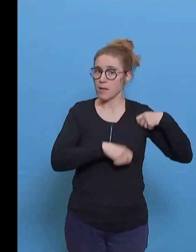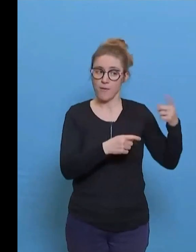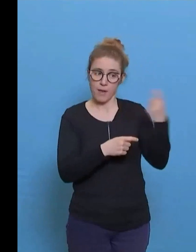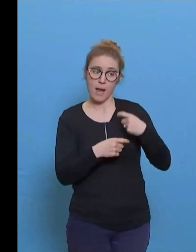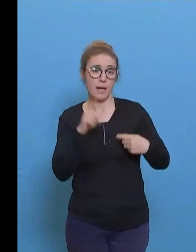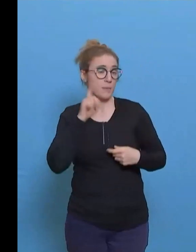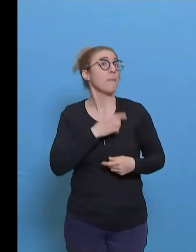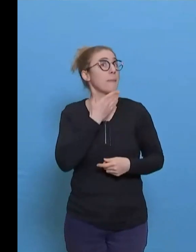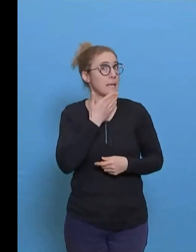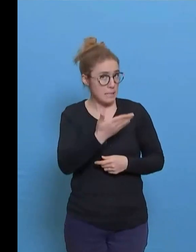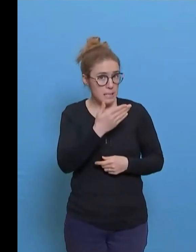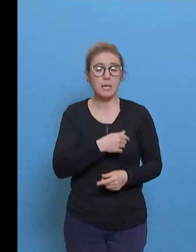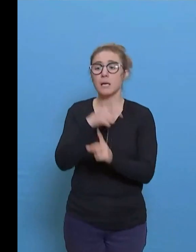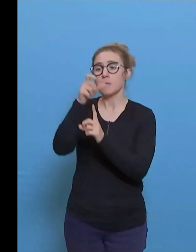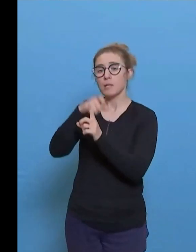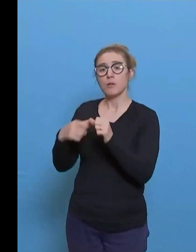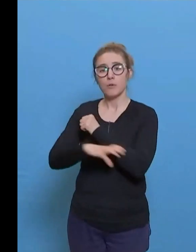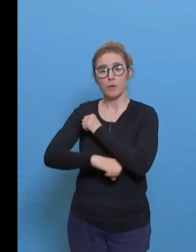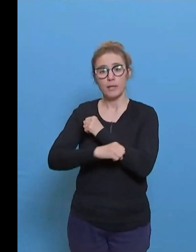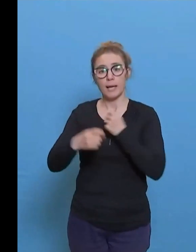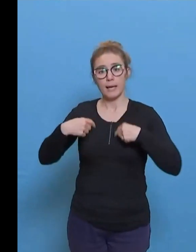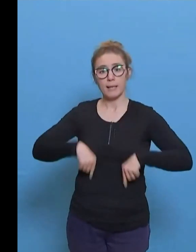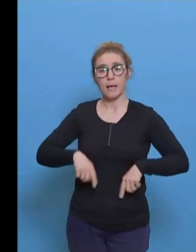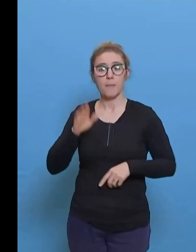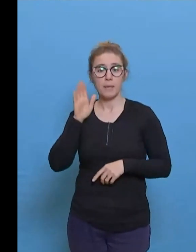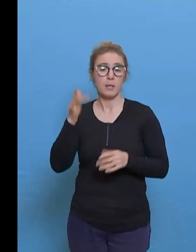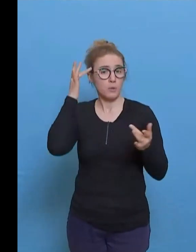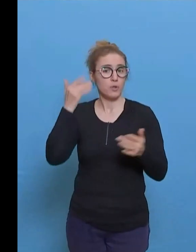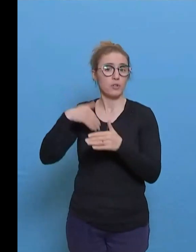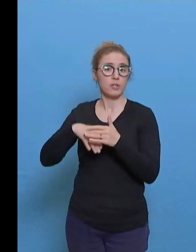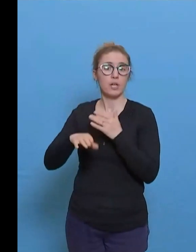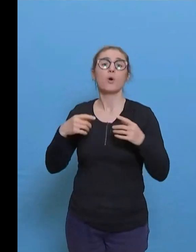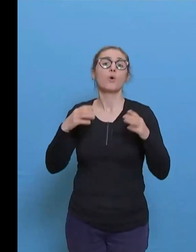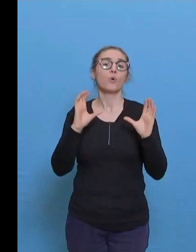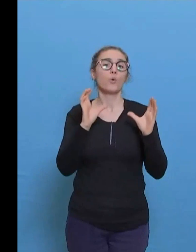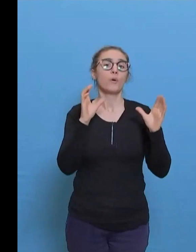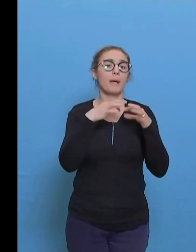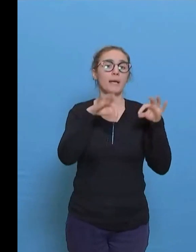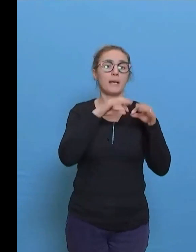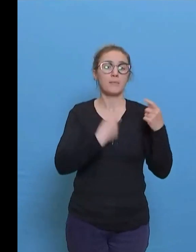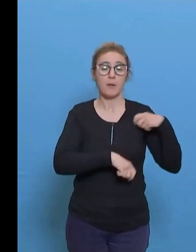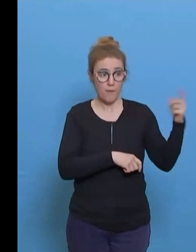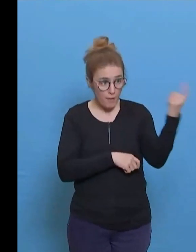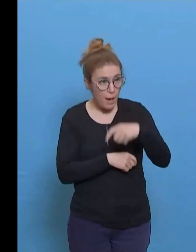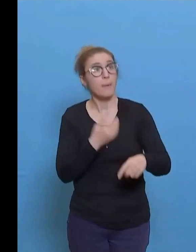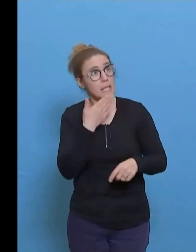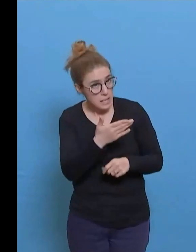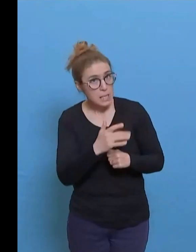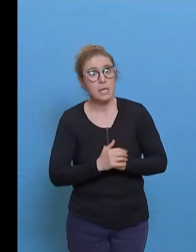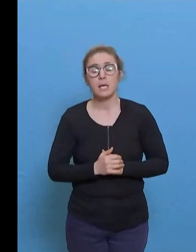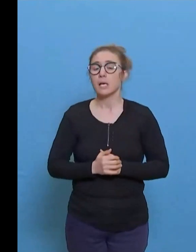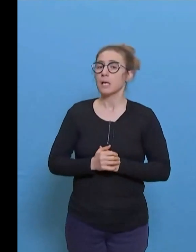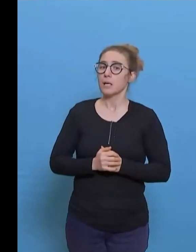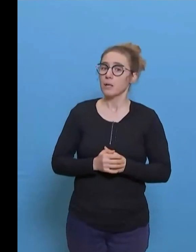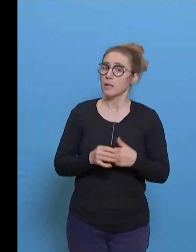déplacement, remercier le secrétaire d'État à la culture du gouvernement espagnol d'avoir fait le déplacement et d'avoir